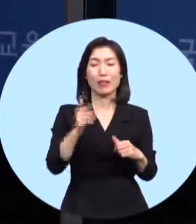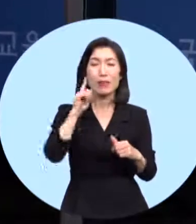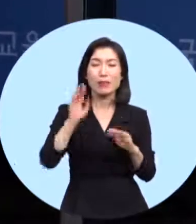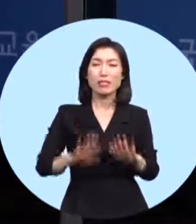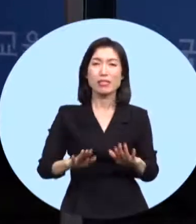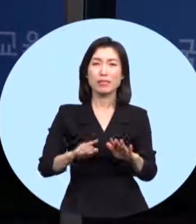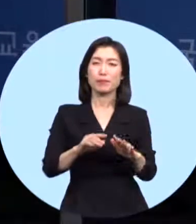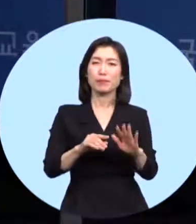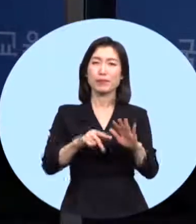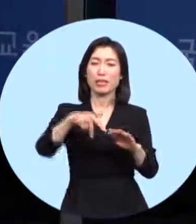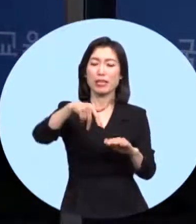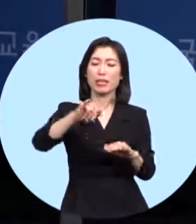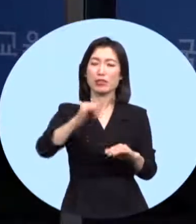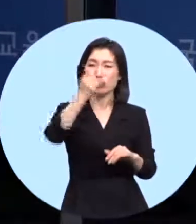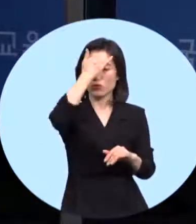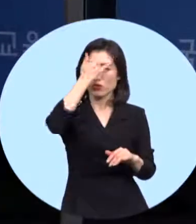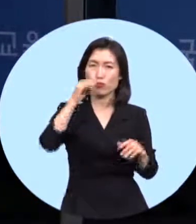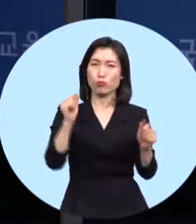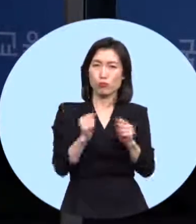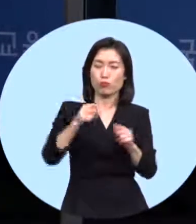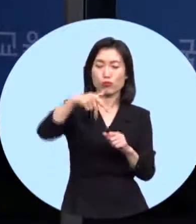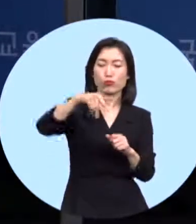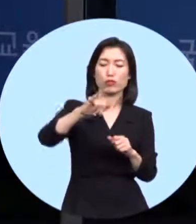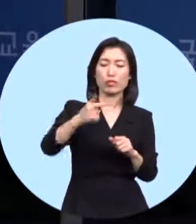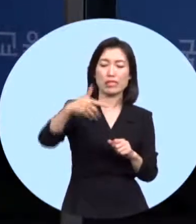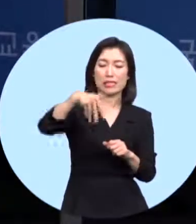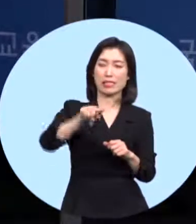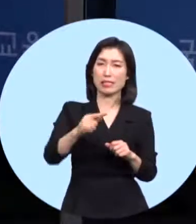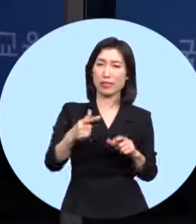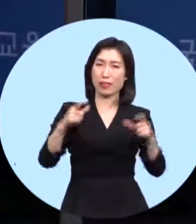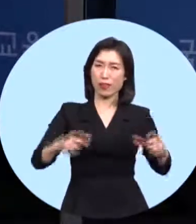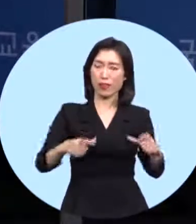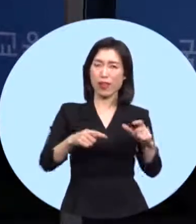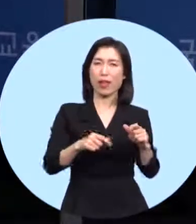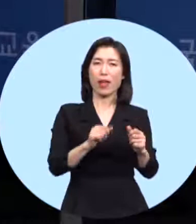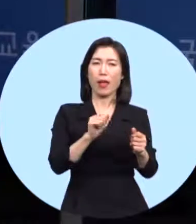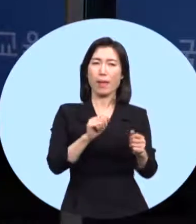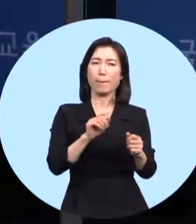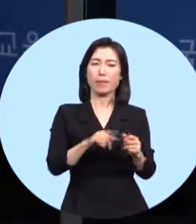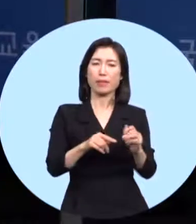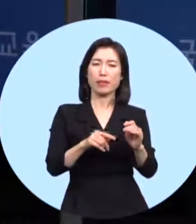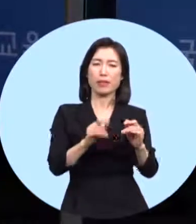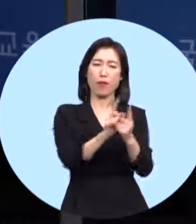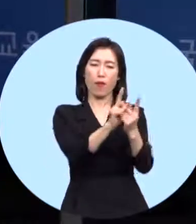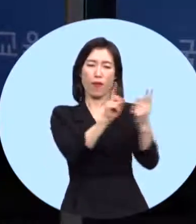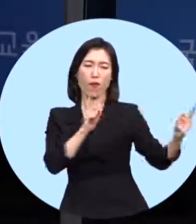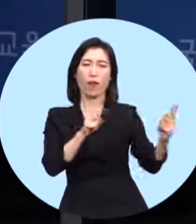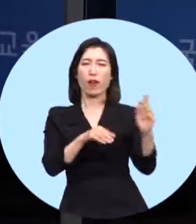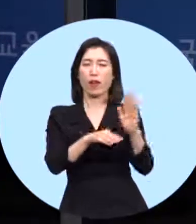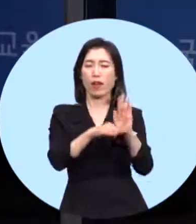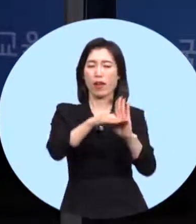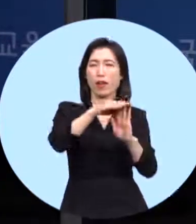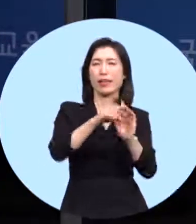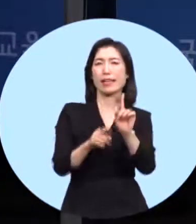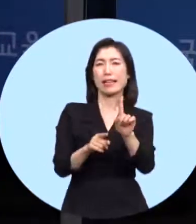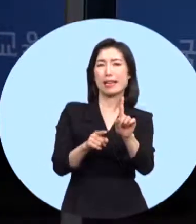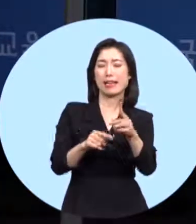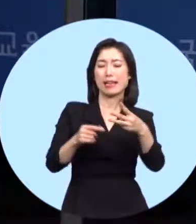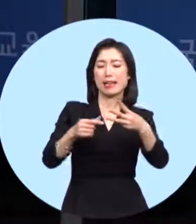경우는 1단계인데도 불구하고 1.5단계 정도의 수준으로 방역 활동을 하고 있고요.